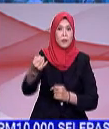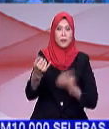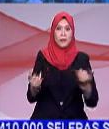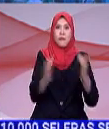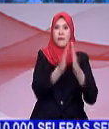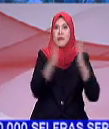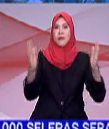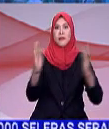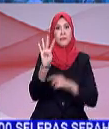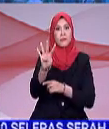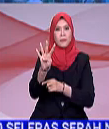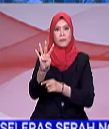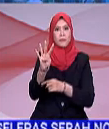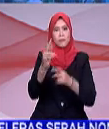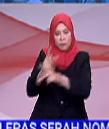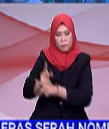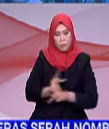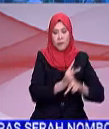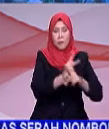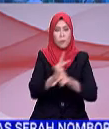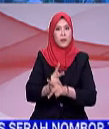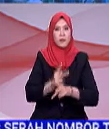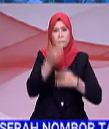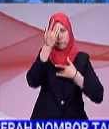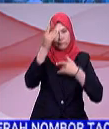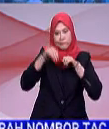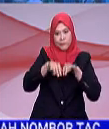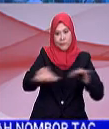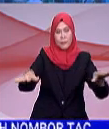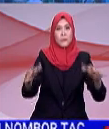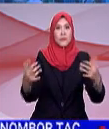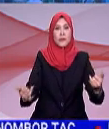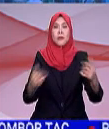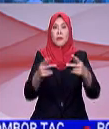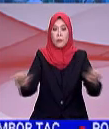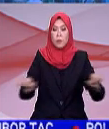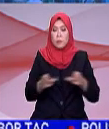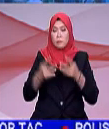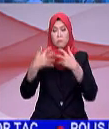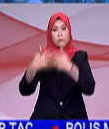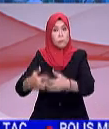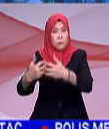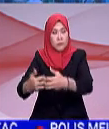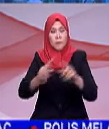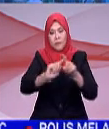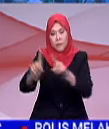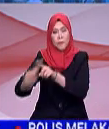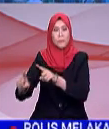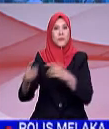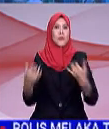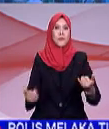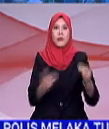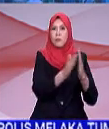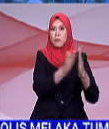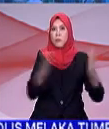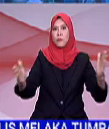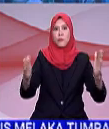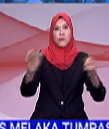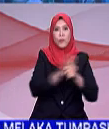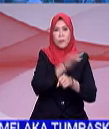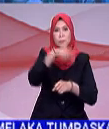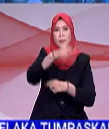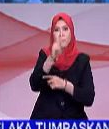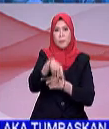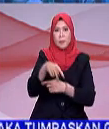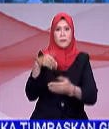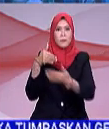yang merupakan fasa kawalan wabak akan dimulakan di kawasan industri yang beroperasi semasa pelaksanaan sekatan pergerakan penuh sehingga